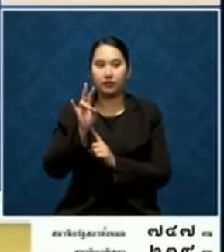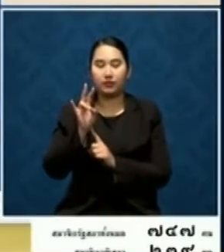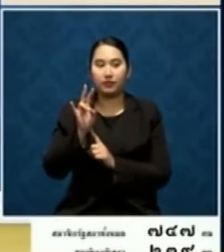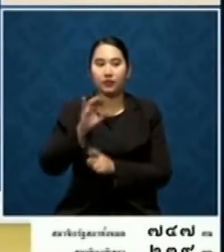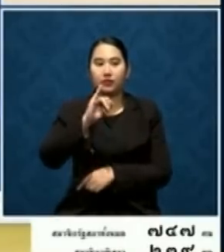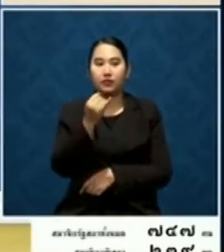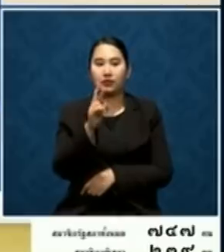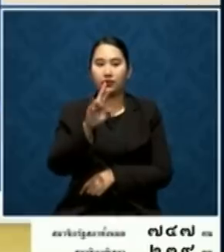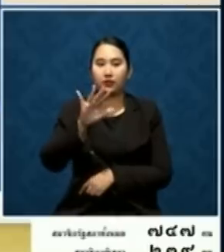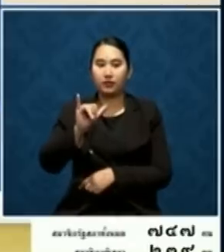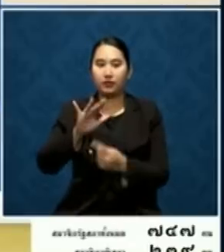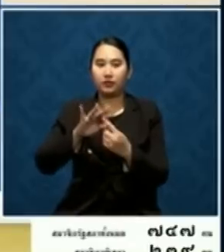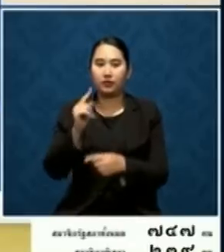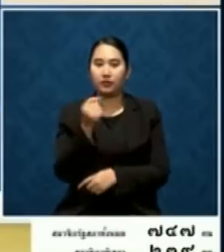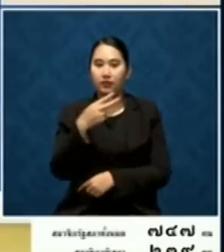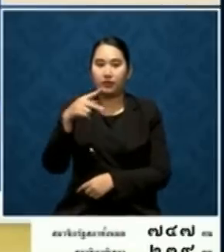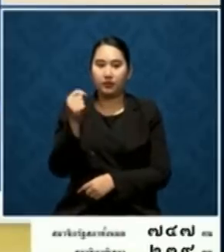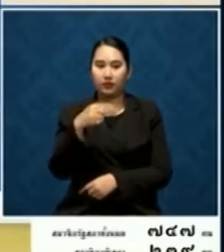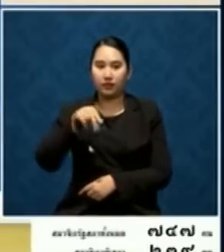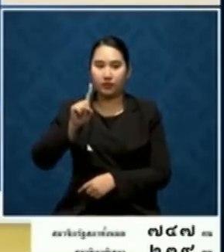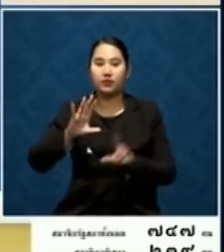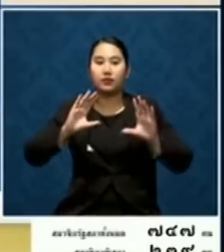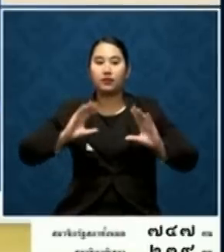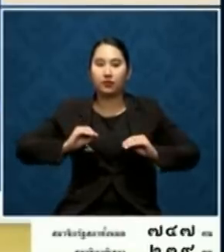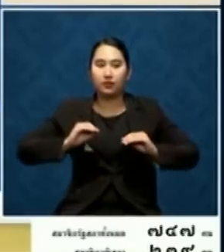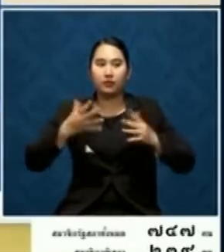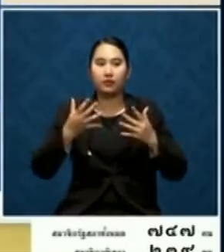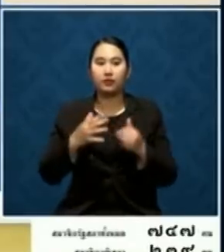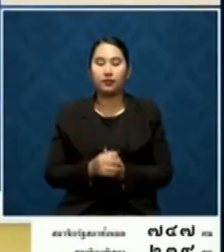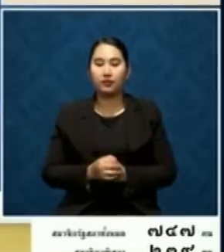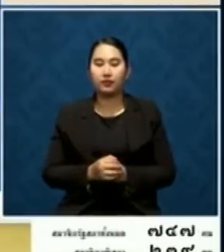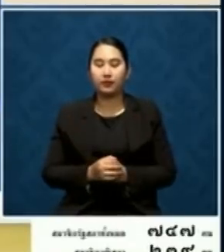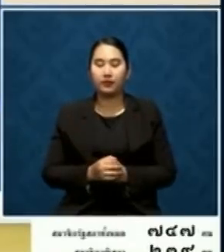ธจตุรพรประสิทธิ ์ไม่เห็นชอบครับ